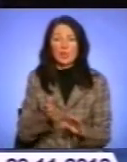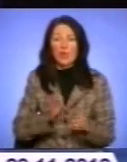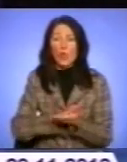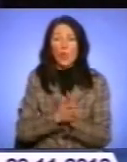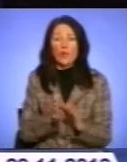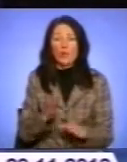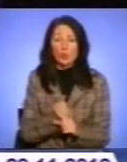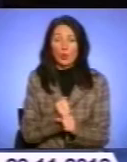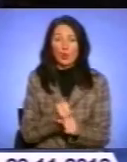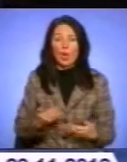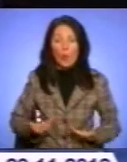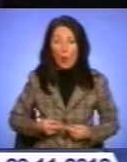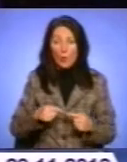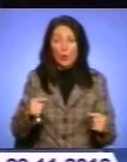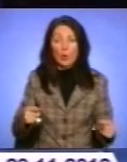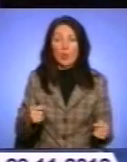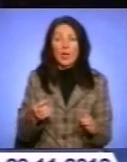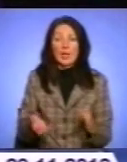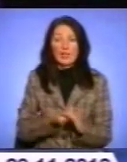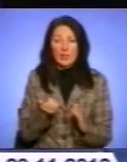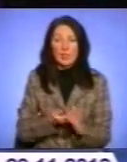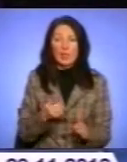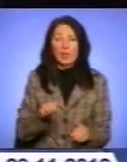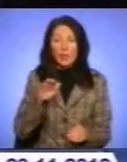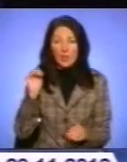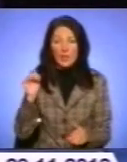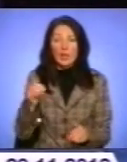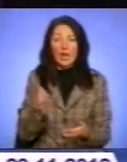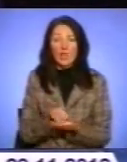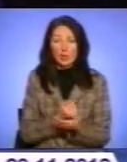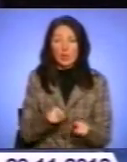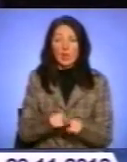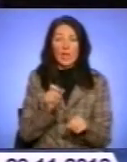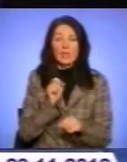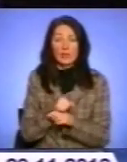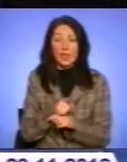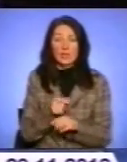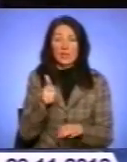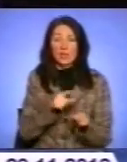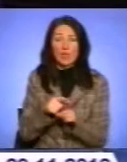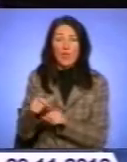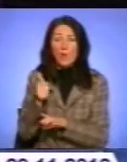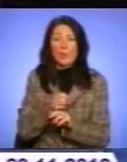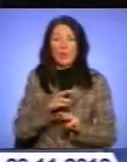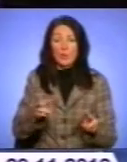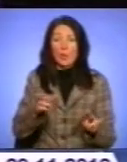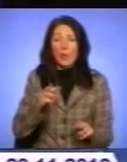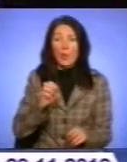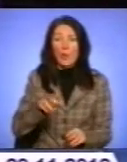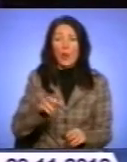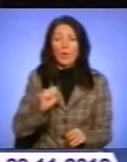на зовнішніх ринках і дефіциту кредитних ресурсів. Таке завдання, за словами прем'єра Миколи Азарова, стоїть сьогодні перед